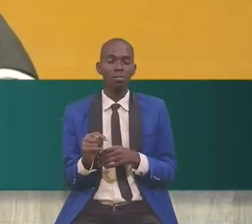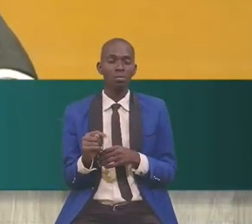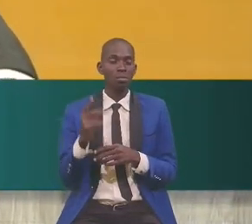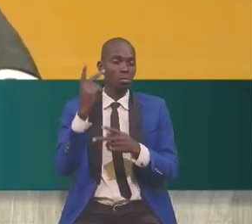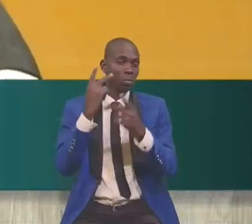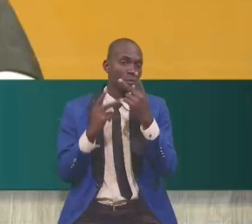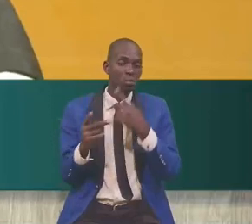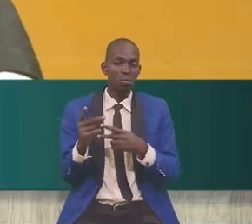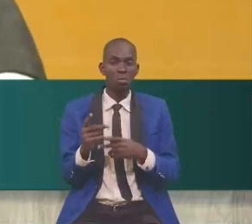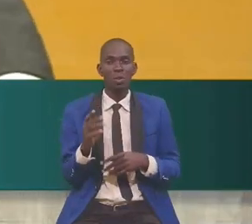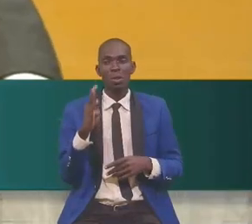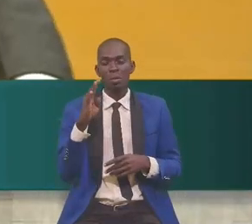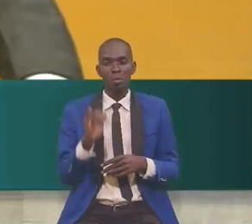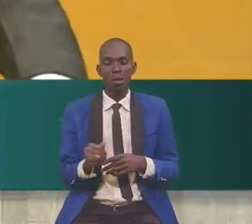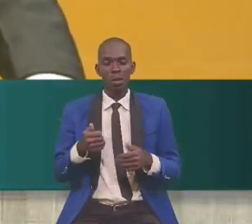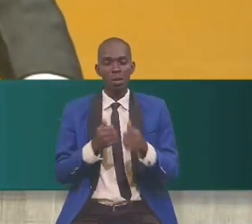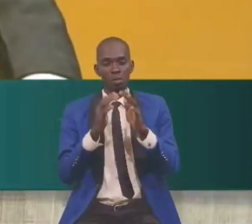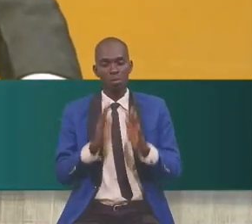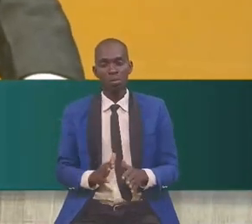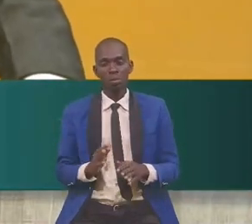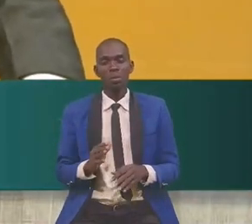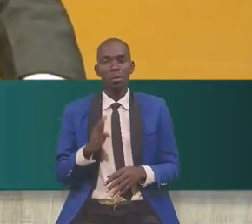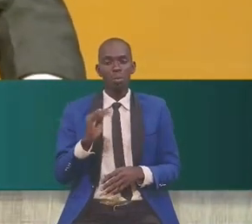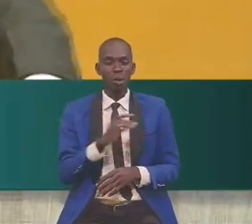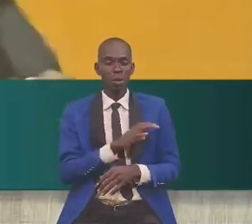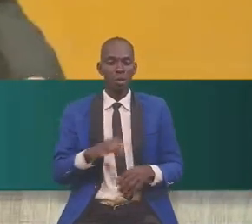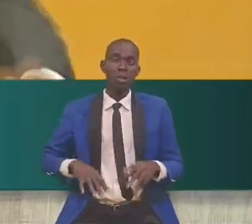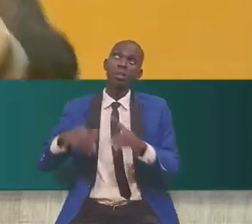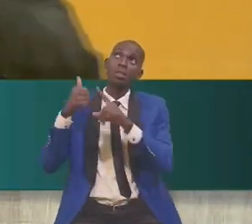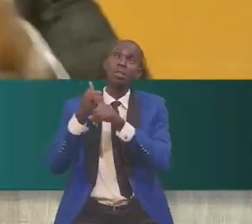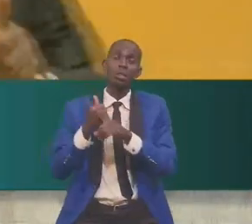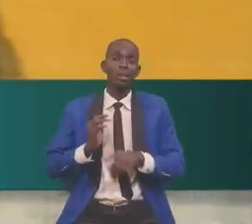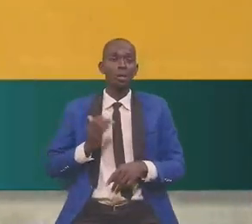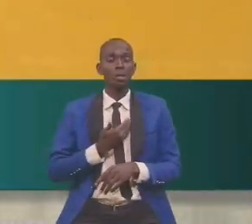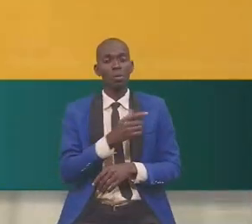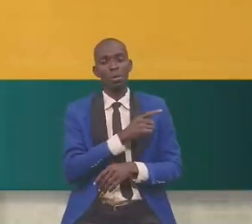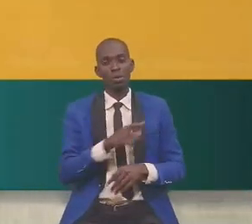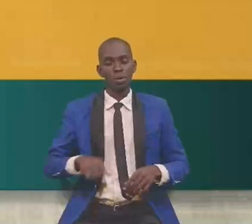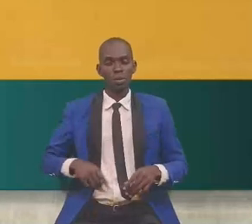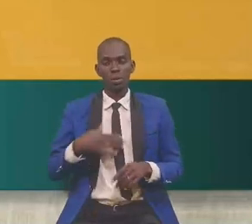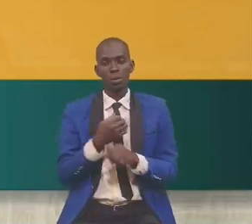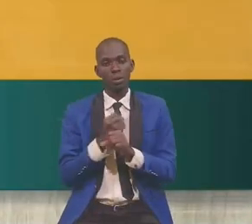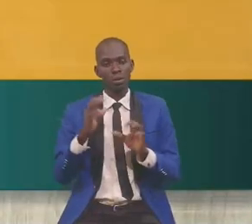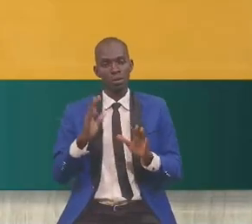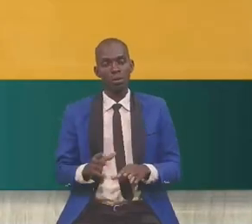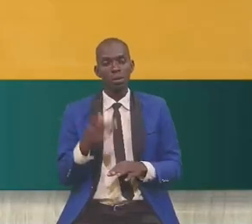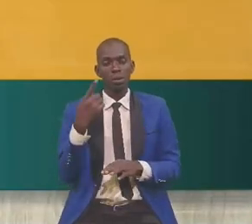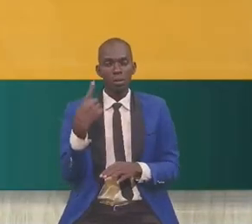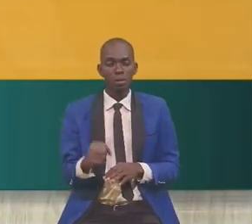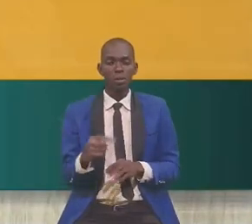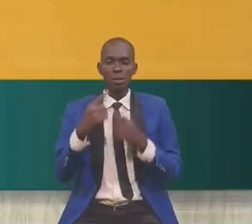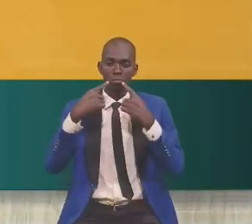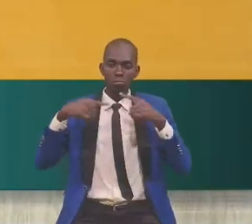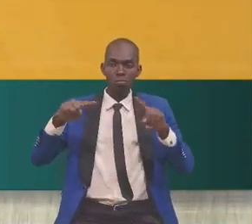Christ lui-même, notre Seigneur et Sauveur, la prédiction et la prophétie d'une plus grande